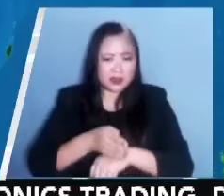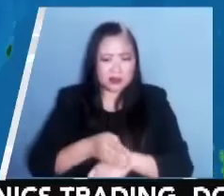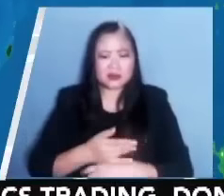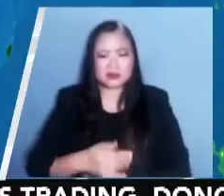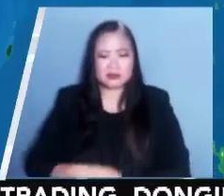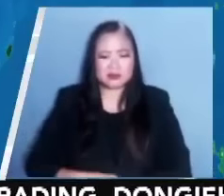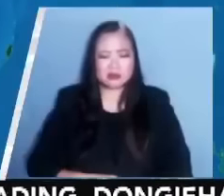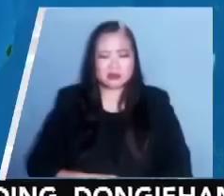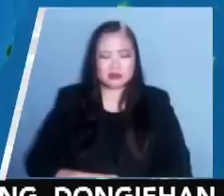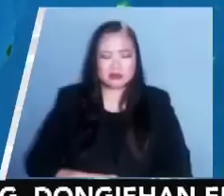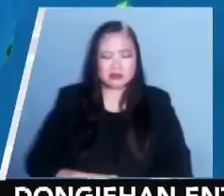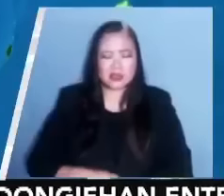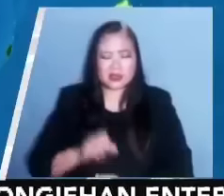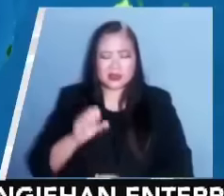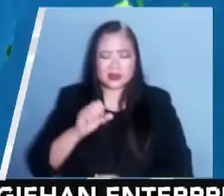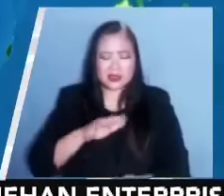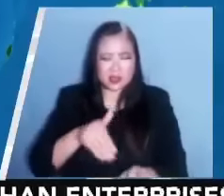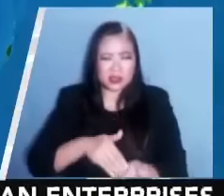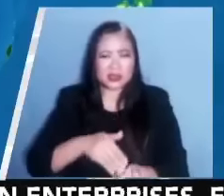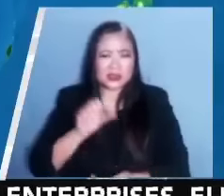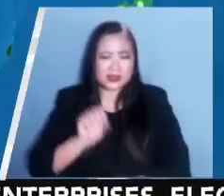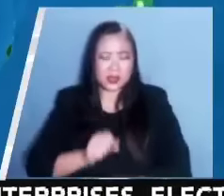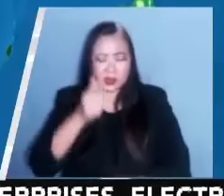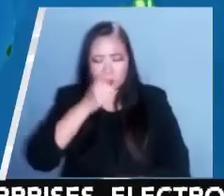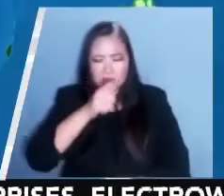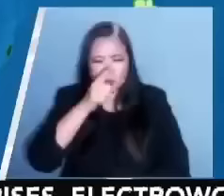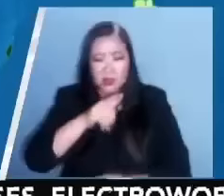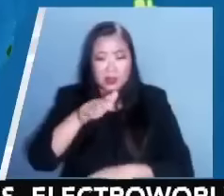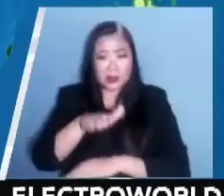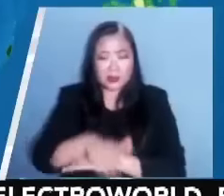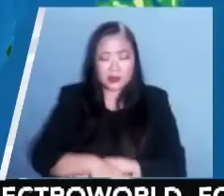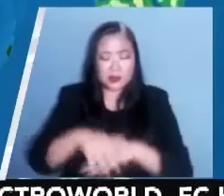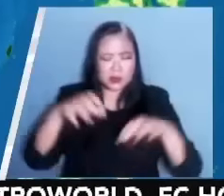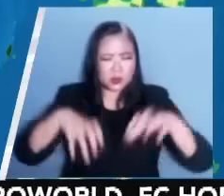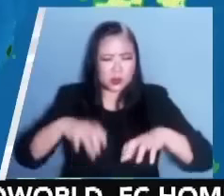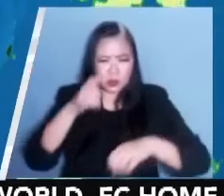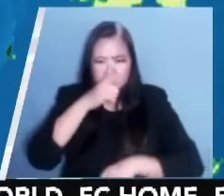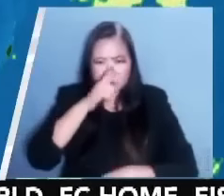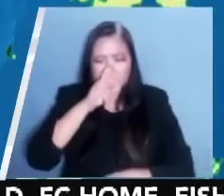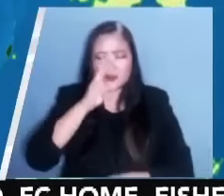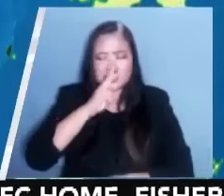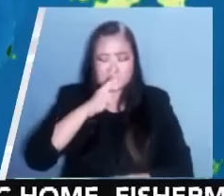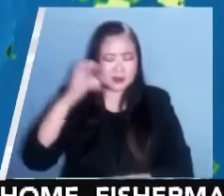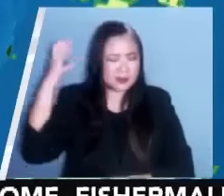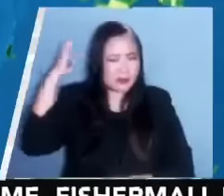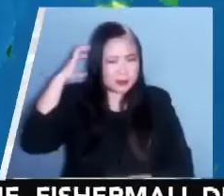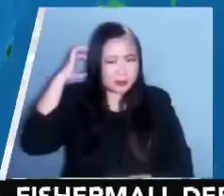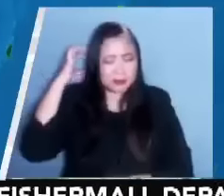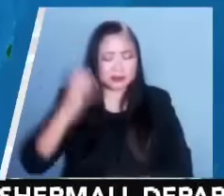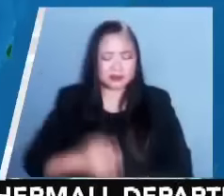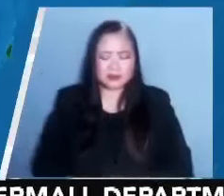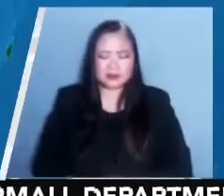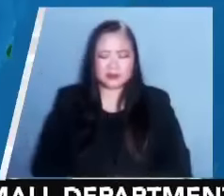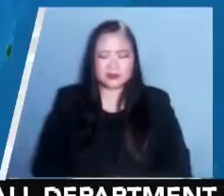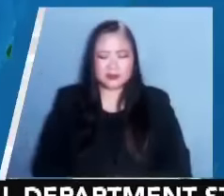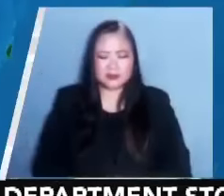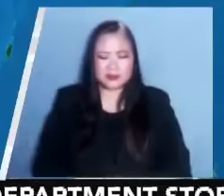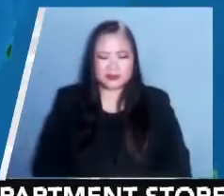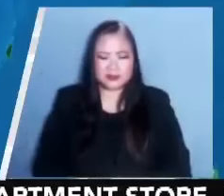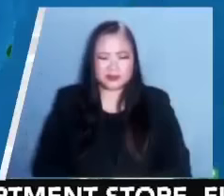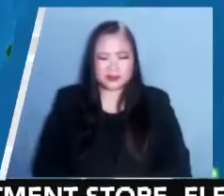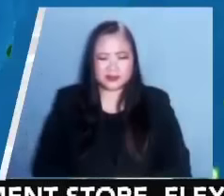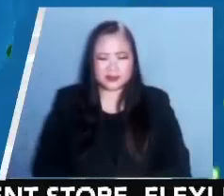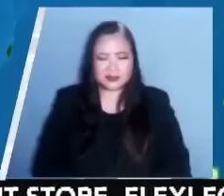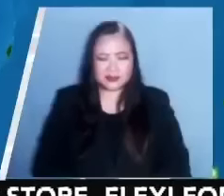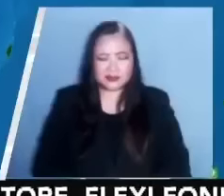Luzon. Pagsapit ng hapon, uulanin na ang iba pang bahagi ng Luzon, Visayas at Mindanao. Base po yan sa rainfall forecast ng Metro Weather. Posible po ang